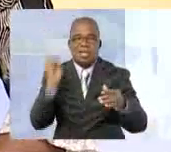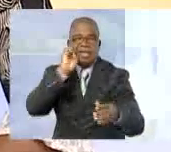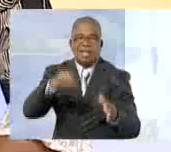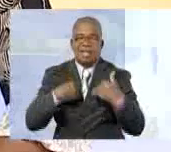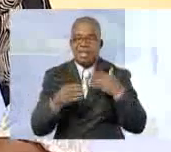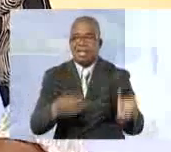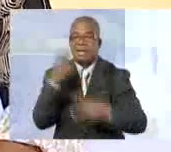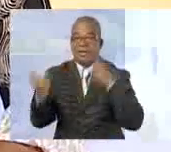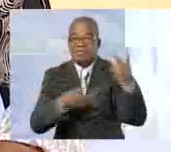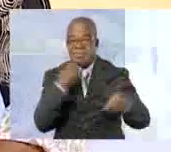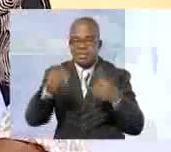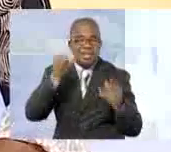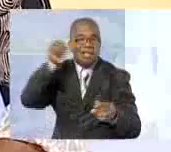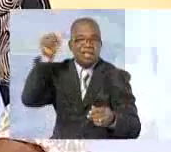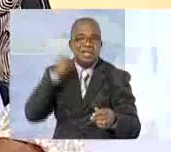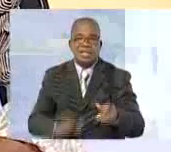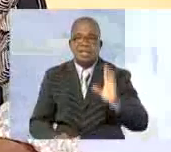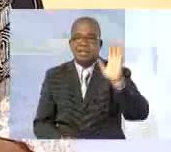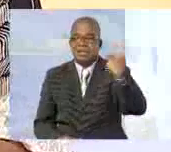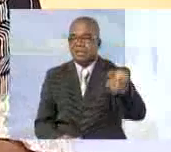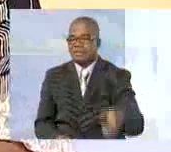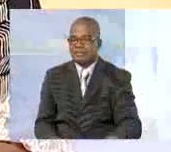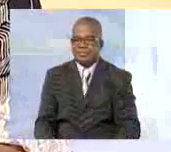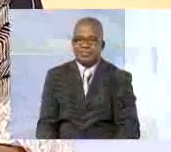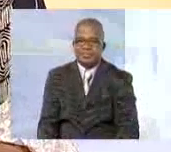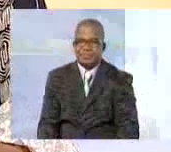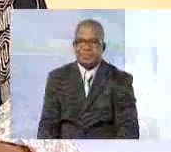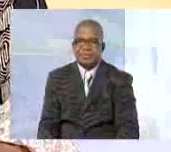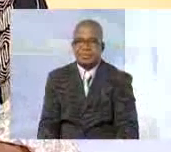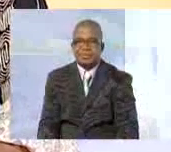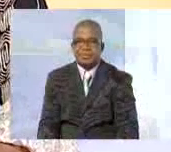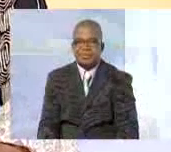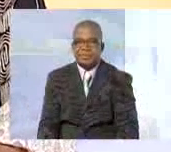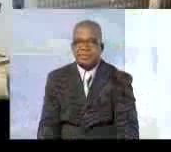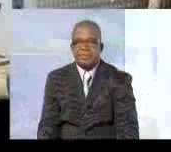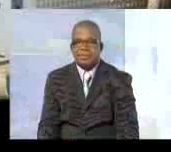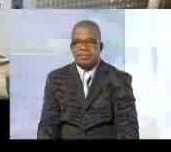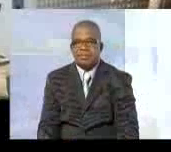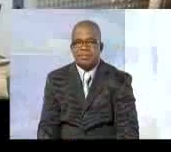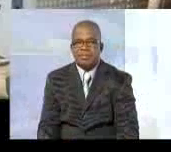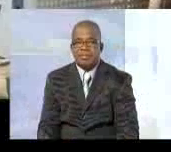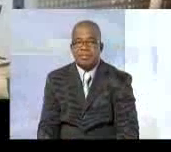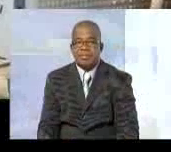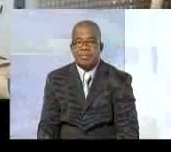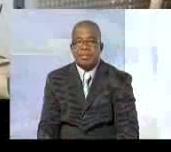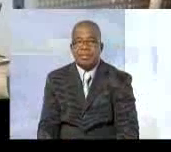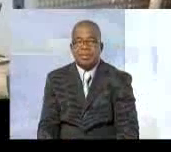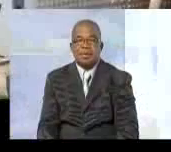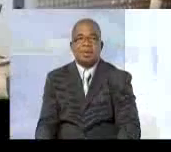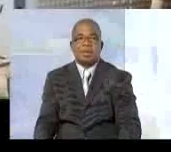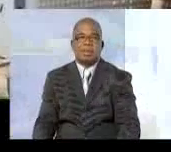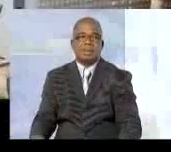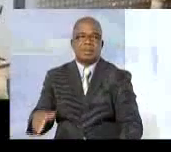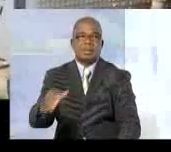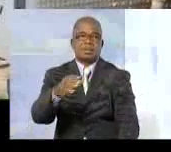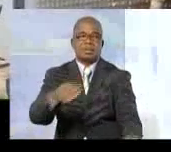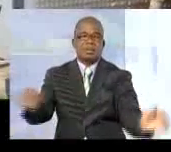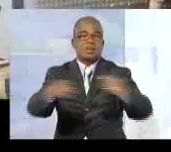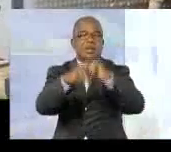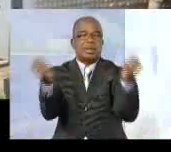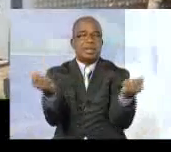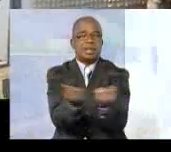HACA. Les temps forts de cette tournée avec Honorine Anigouri. Le Conseil national de la